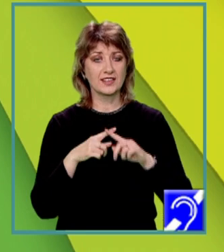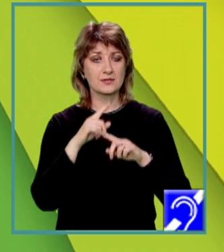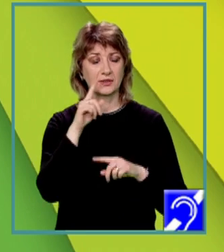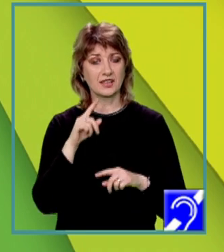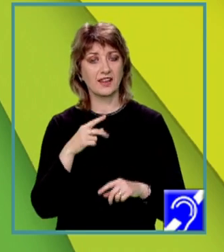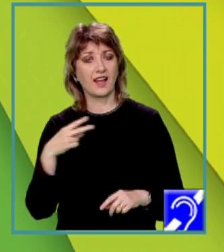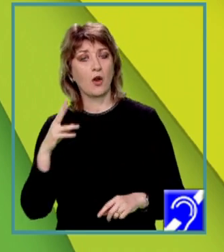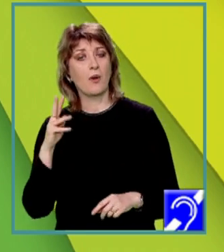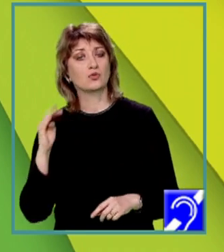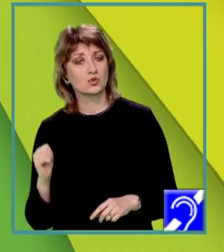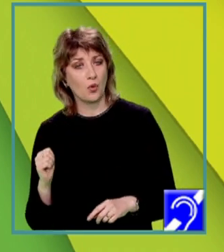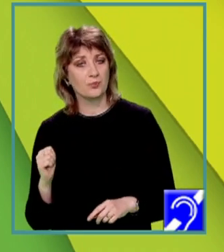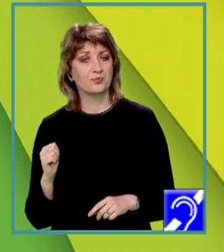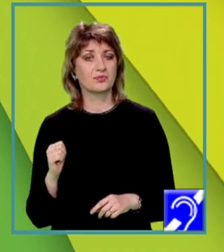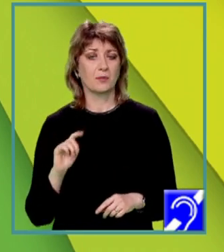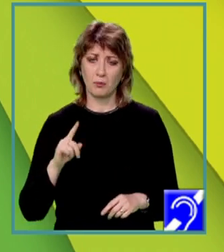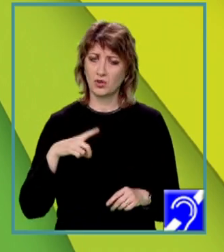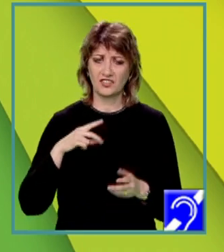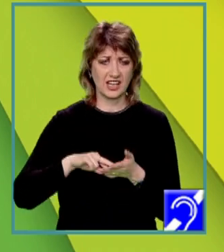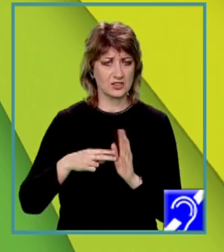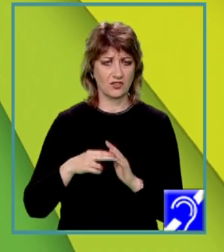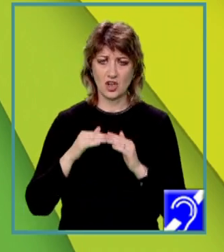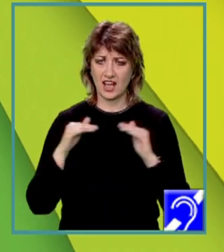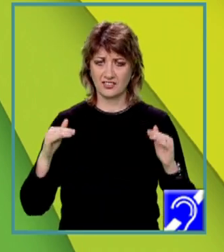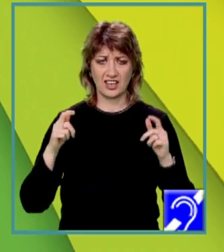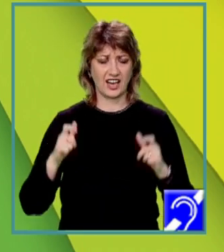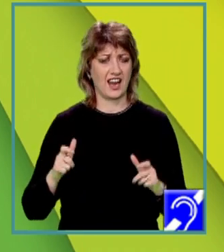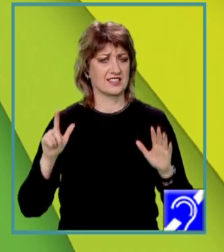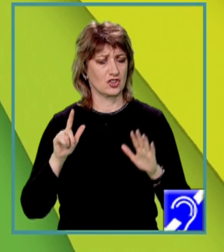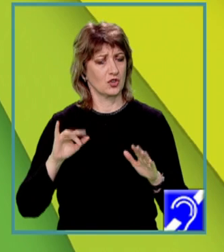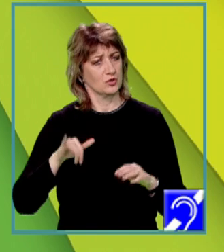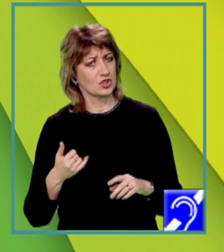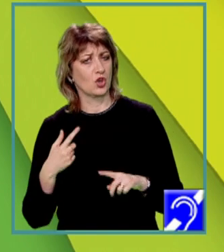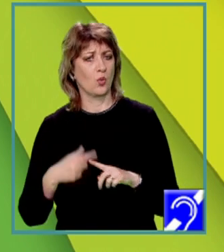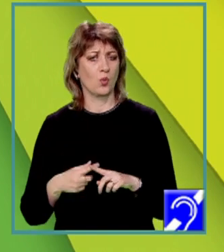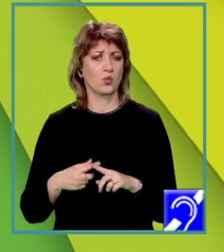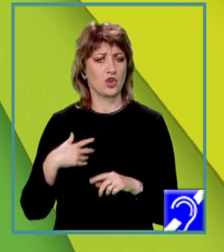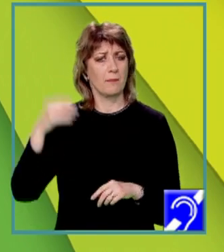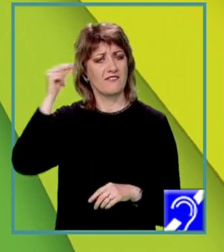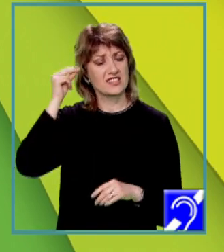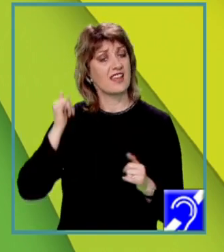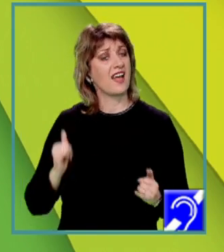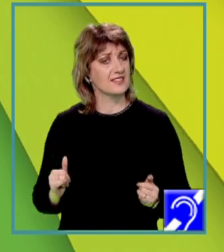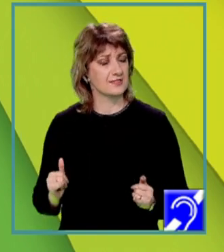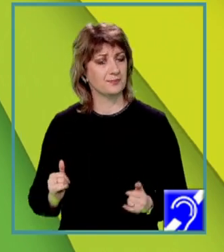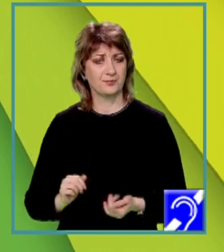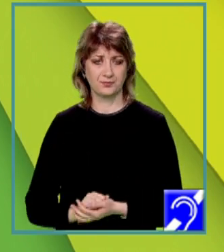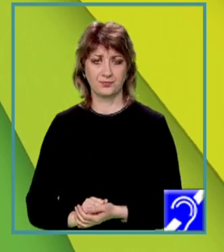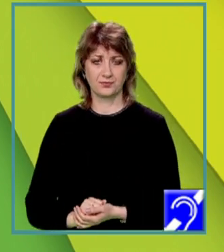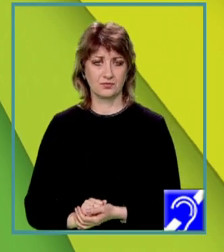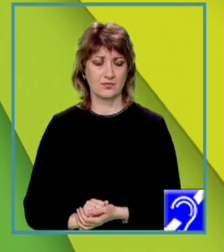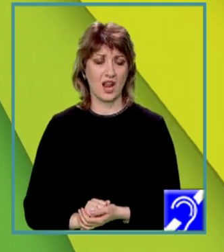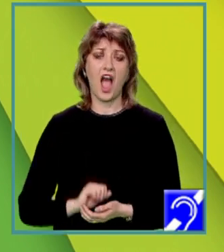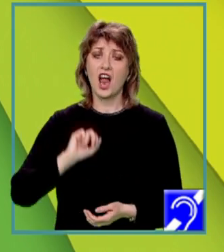48 repet pot fi rezolvate și la nivel de clasa a șaptea dar și cu ce am învățat astăzi ă